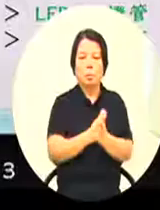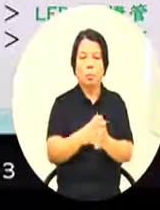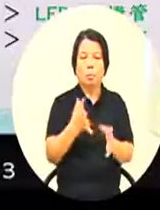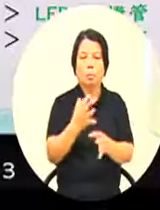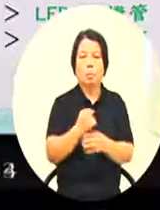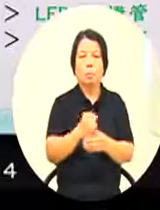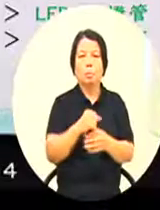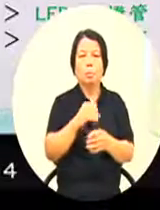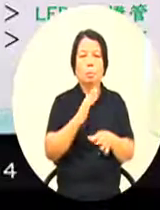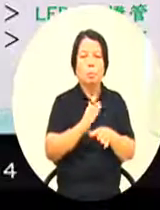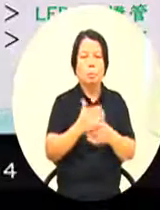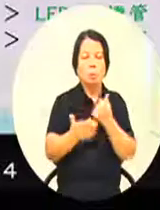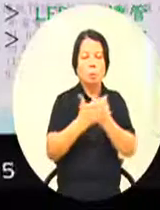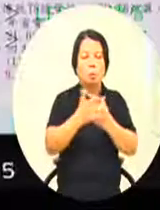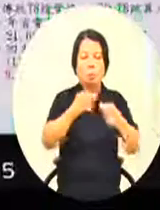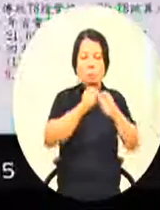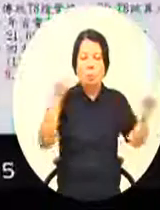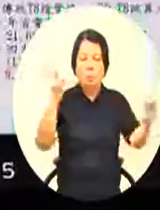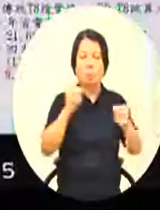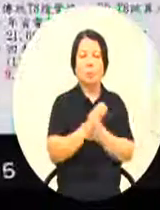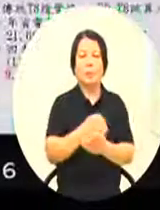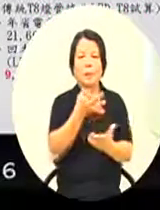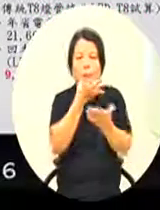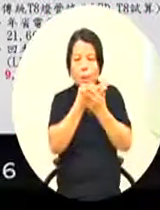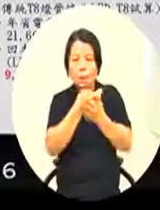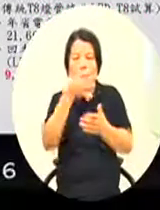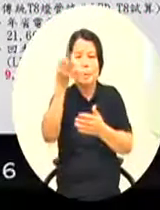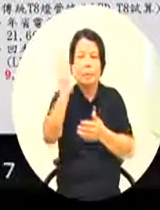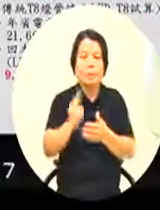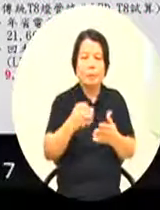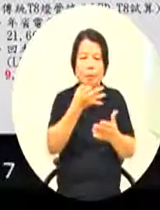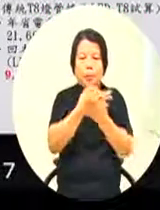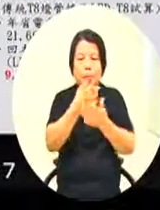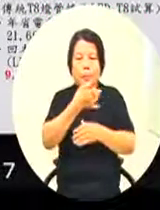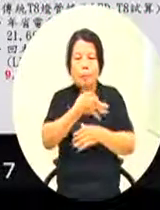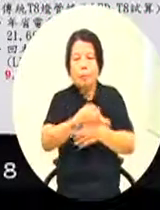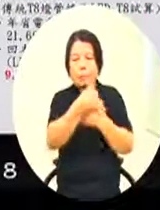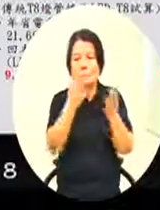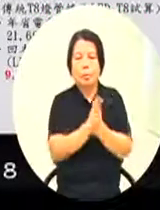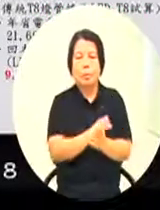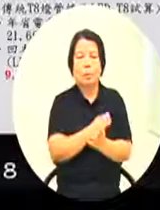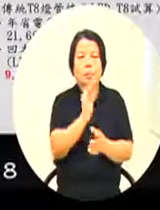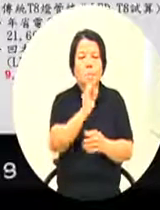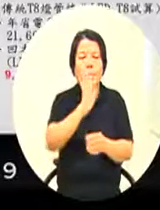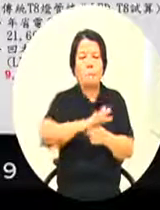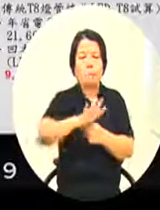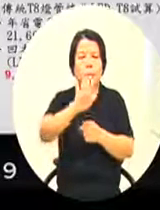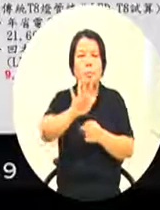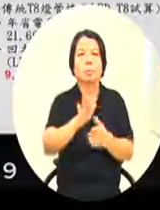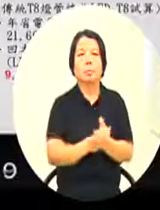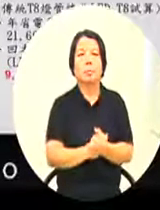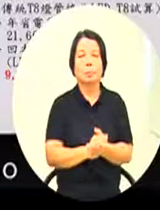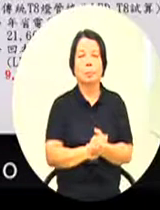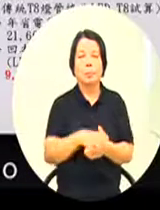长的，节能跟节电还有节费都具足啊。所以真的鼓励局长可